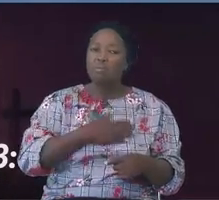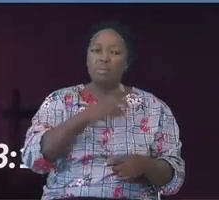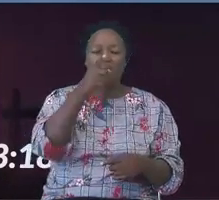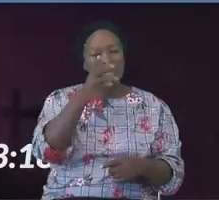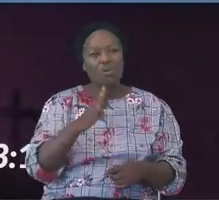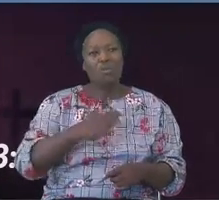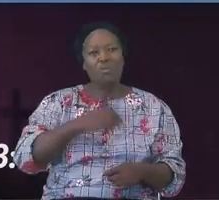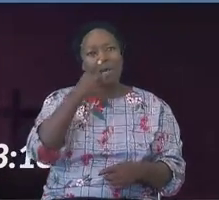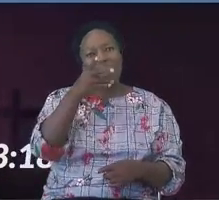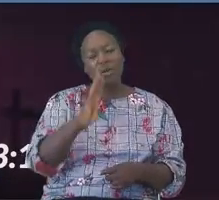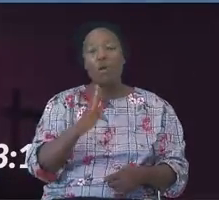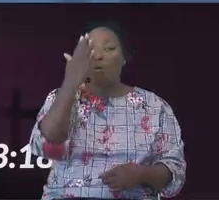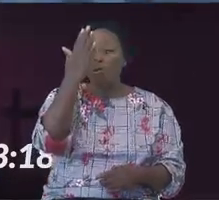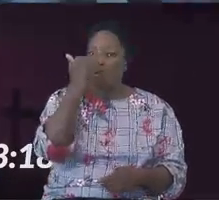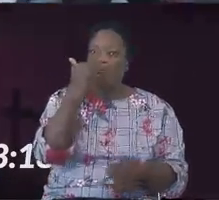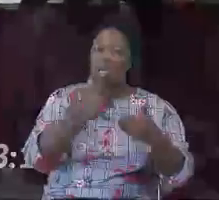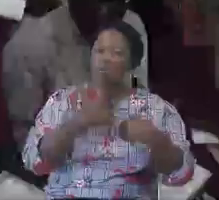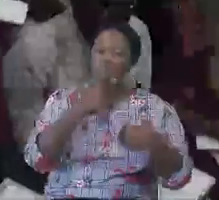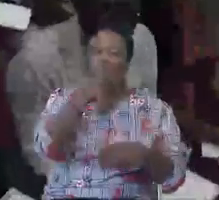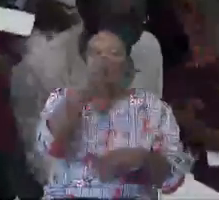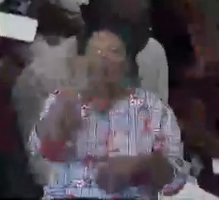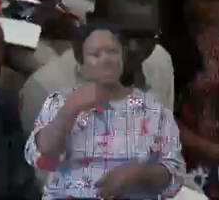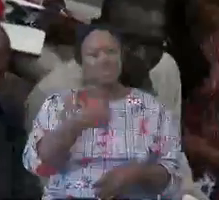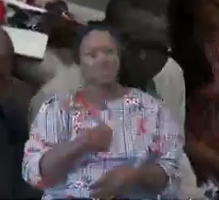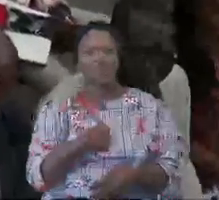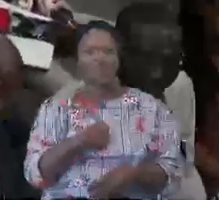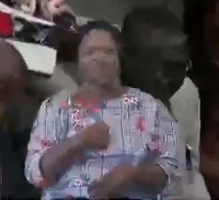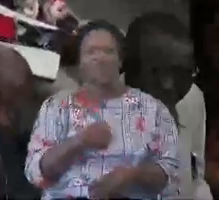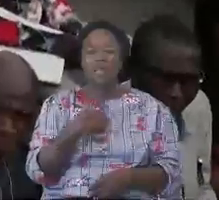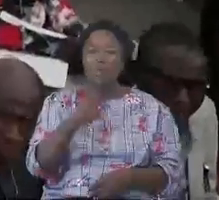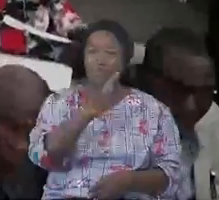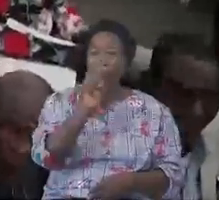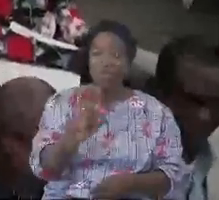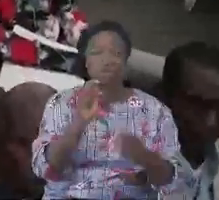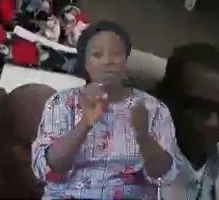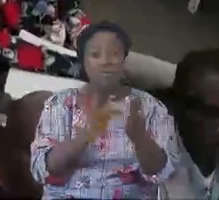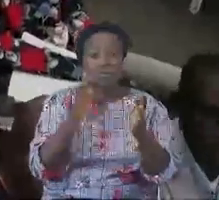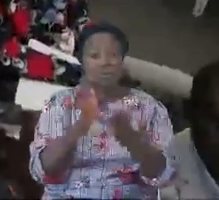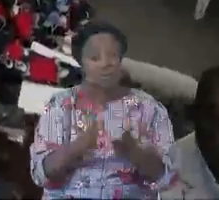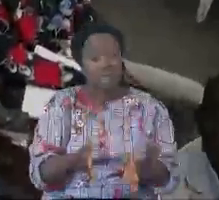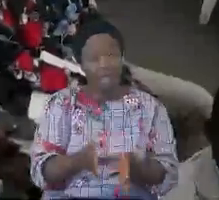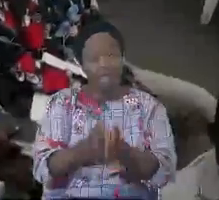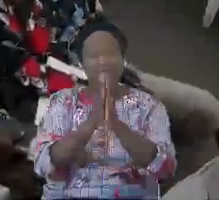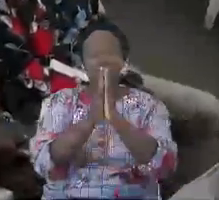Eli, Eli, lama sabachthani, c'est-à-dire, mon Dieu, pourquoi m'as-tu abandonné?